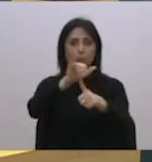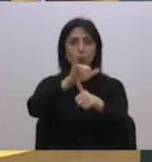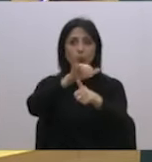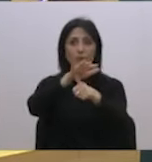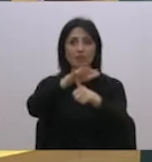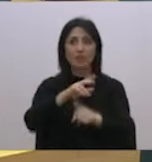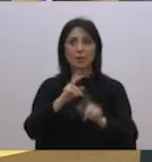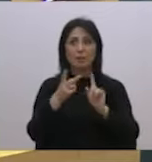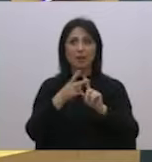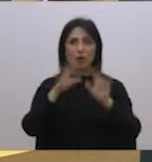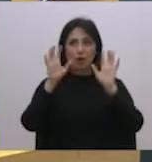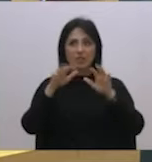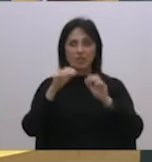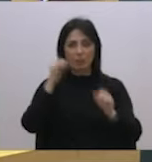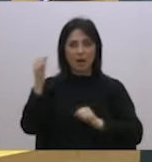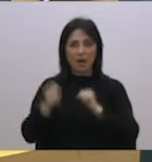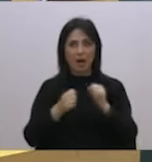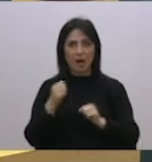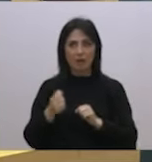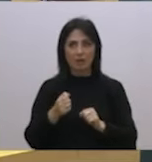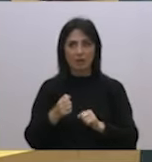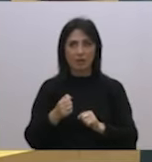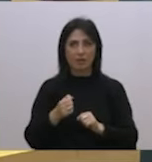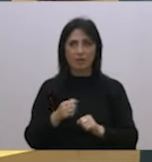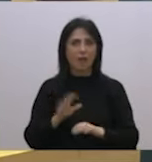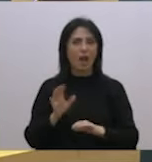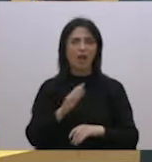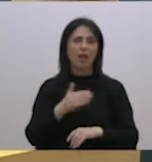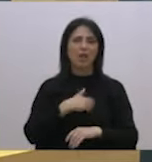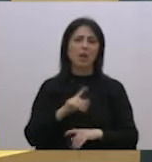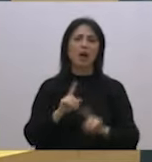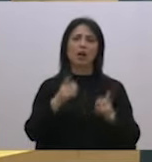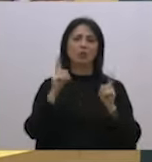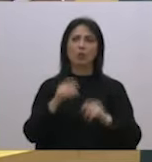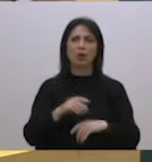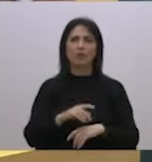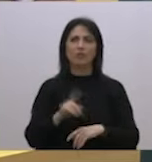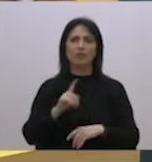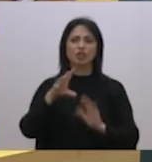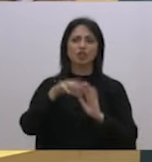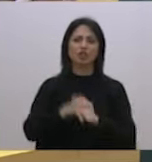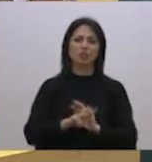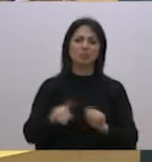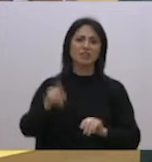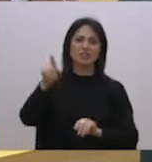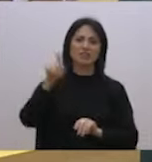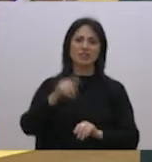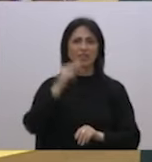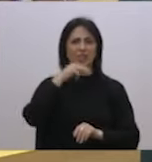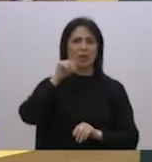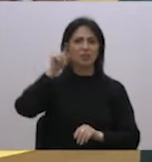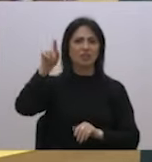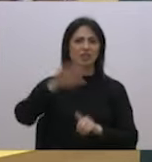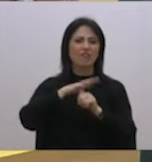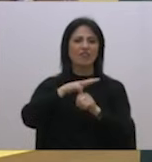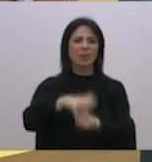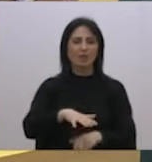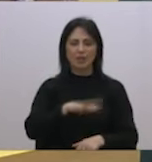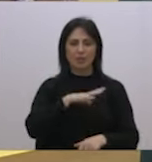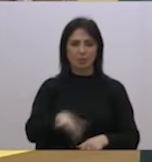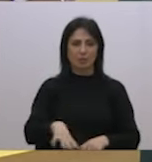Tan mele ore, i-o trima, i-o cari. Ara ginda tu are ratul, are și ne-a gansat pe ta ministria, dam la cea vertul ne-i dat oar